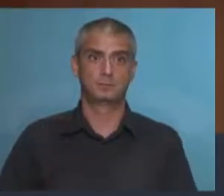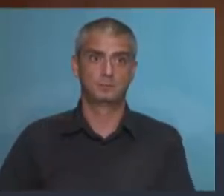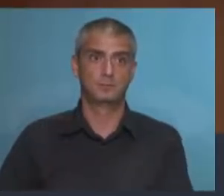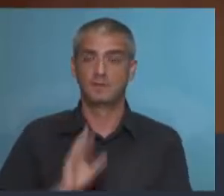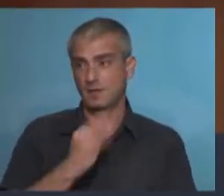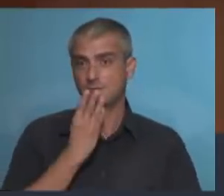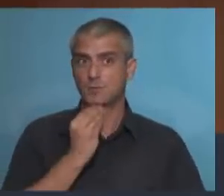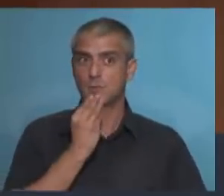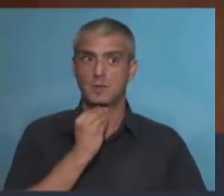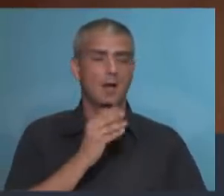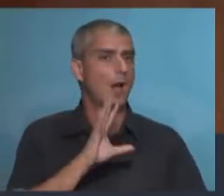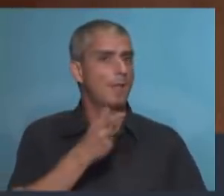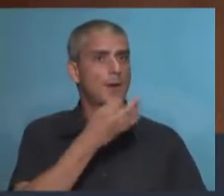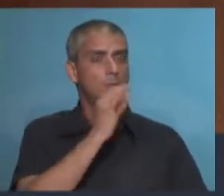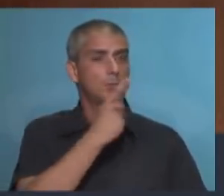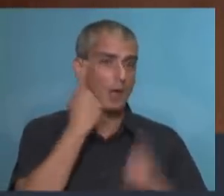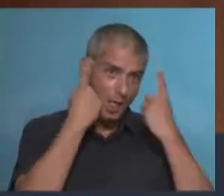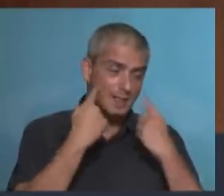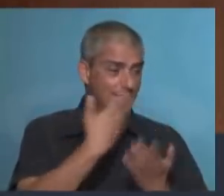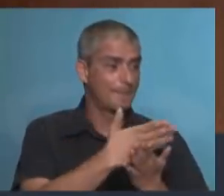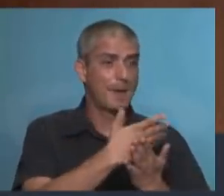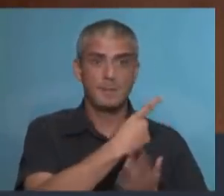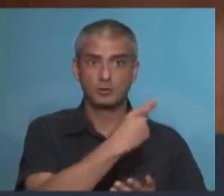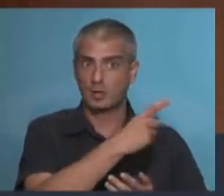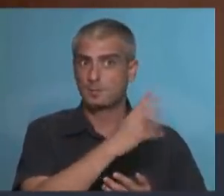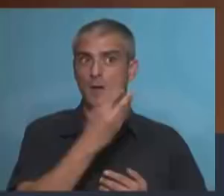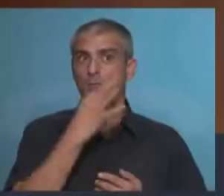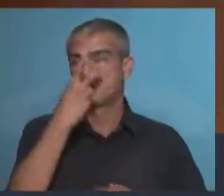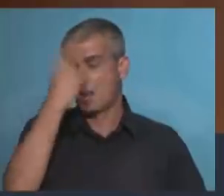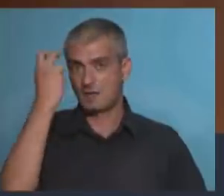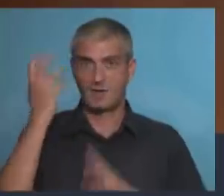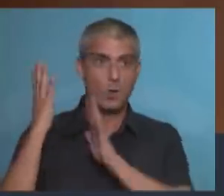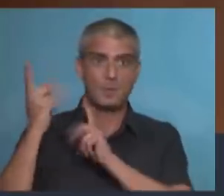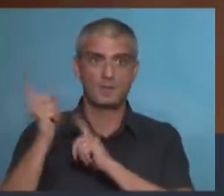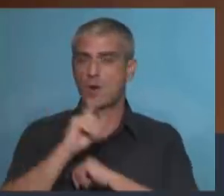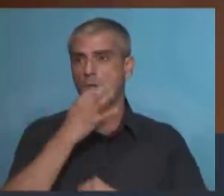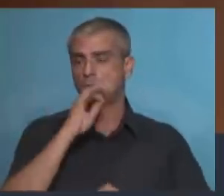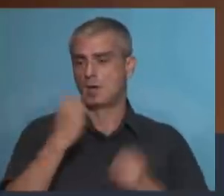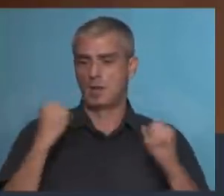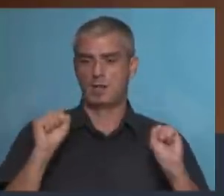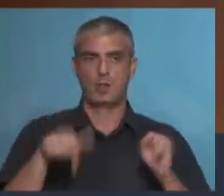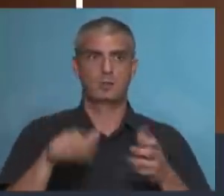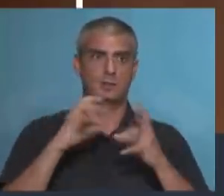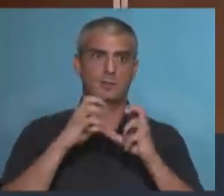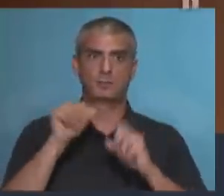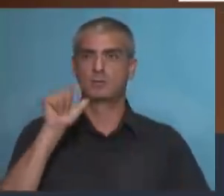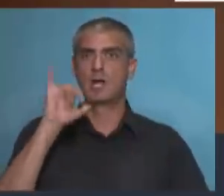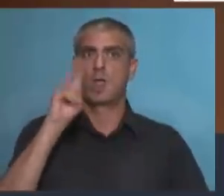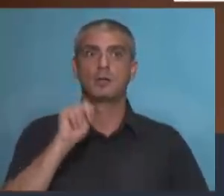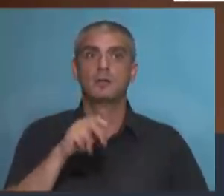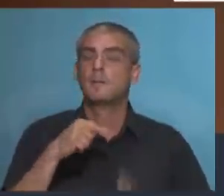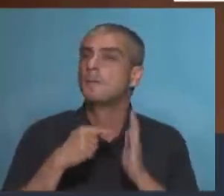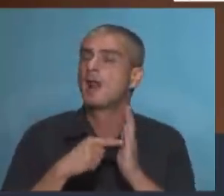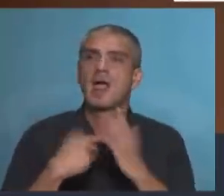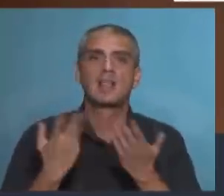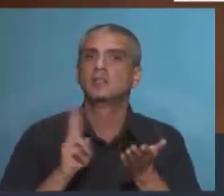יהודיה. למה מה שמותר לחרדי במאה שערים, מה שמותר לערבי באום אל-פחם, לא מותר לחילוני בקיבוץ אילון? מכיוון שאין כזו